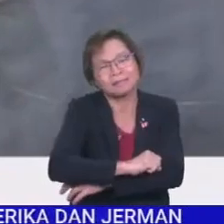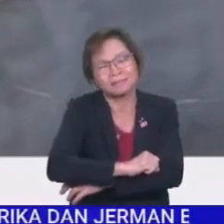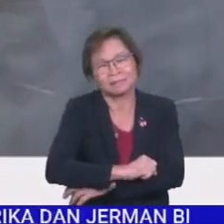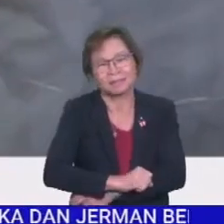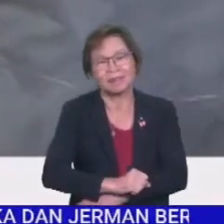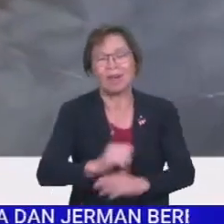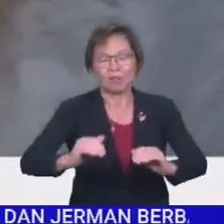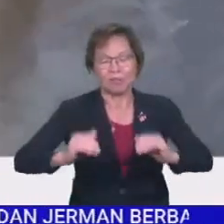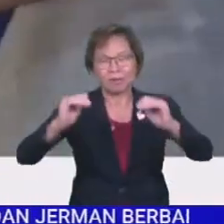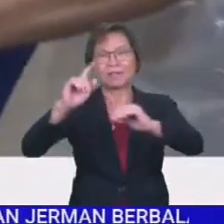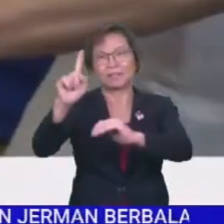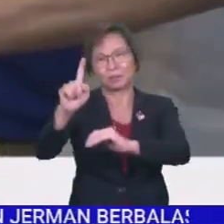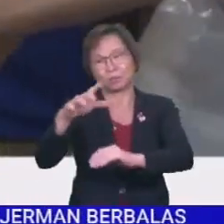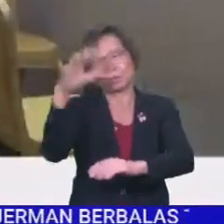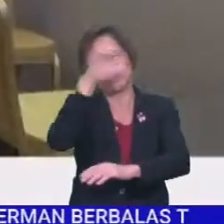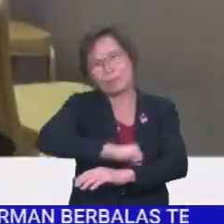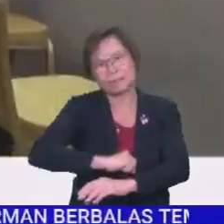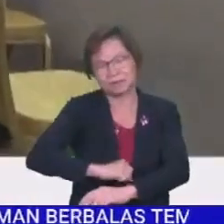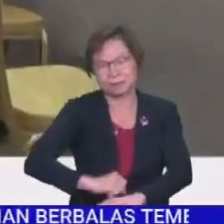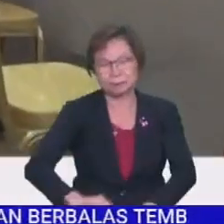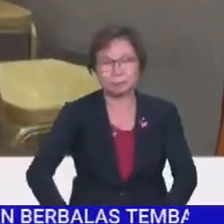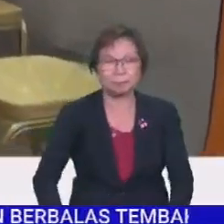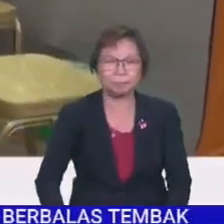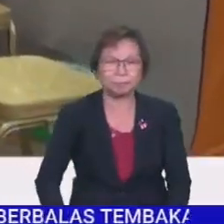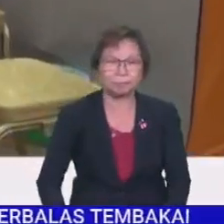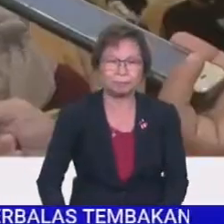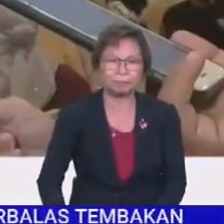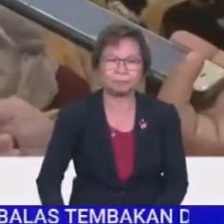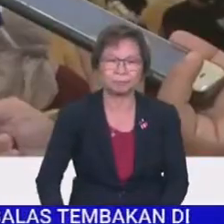kebangsaan fasa 1.